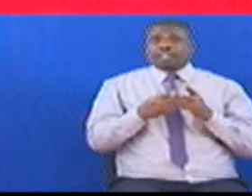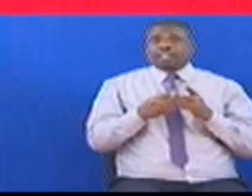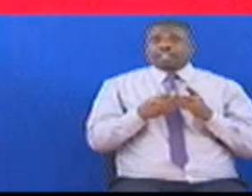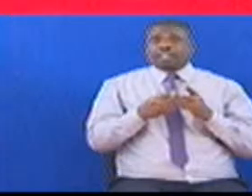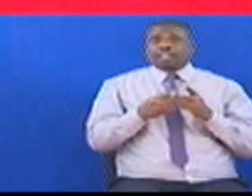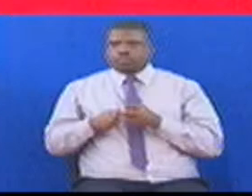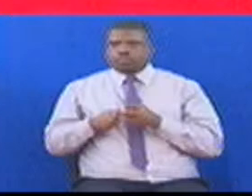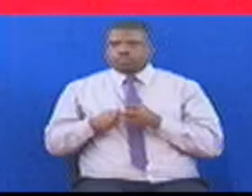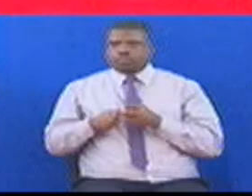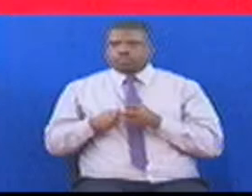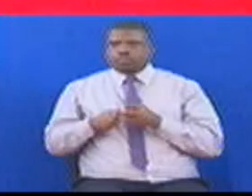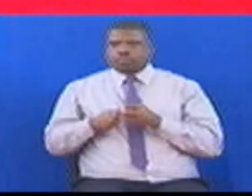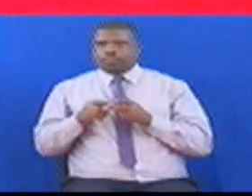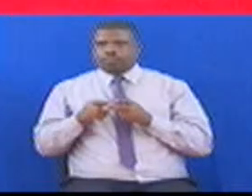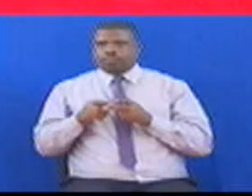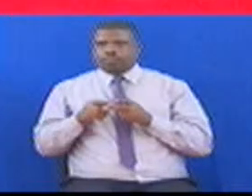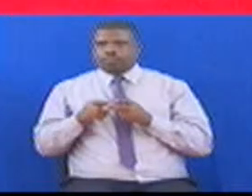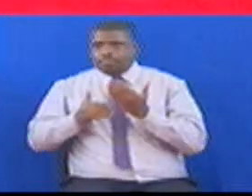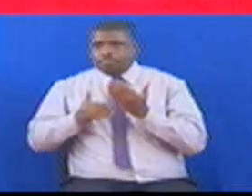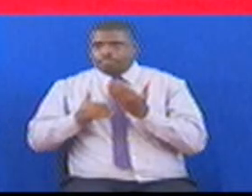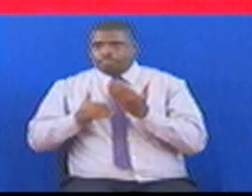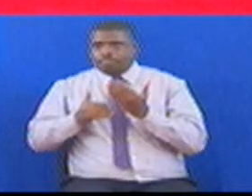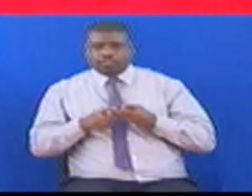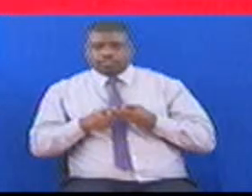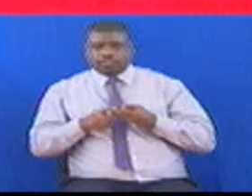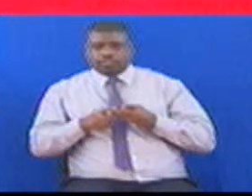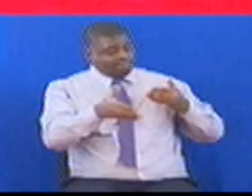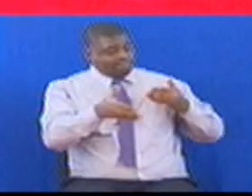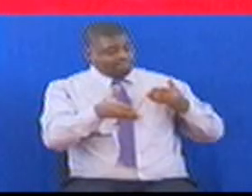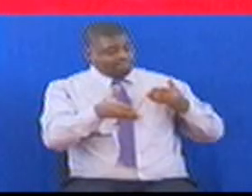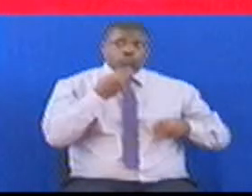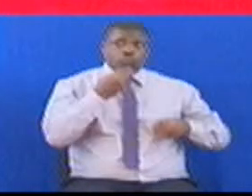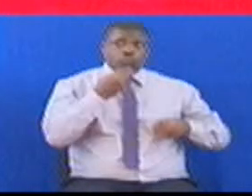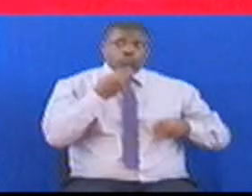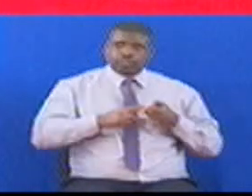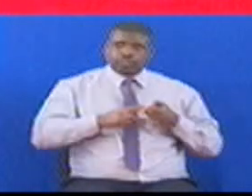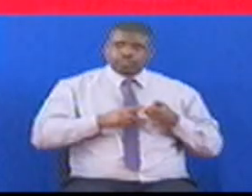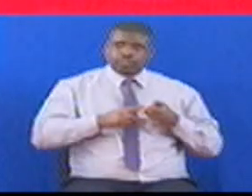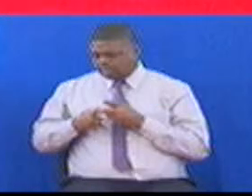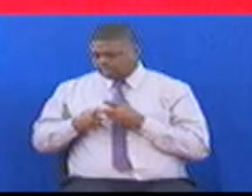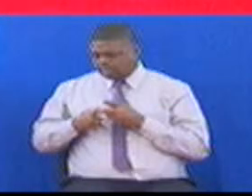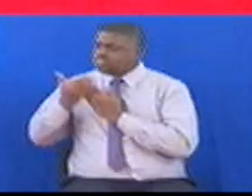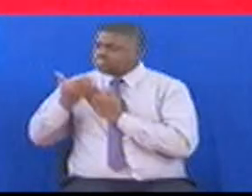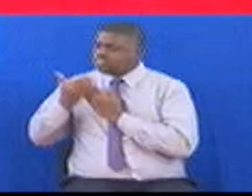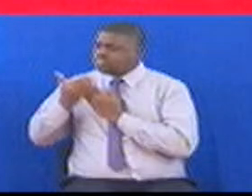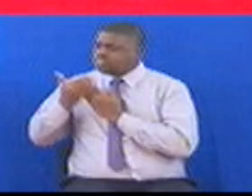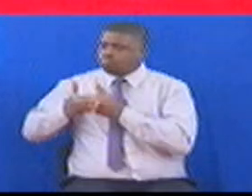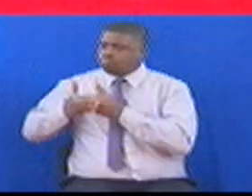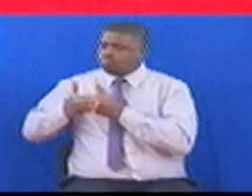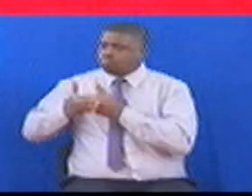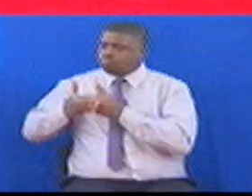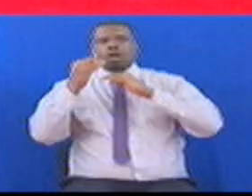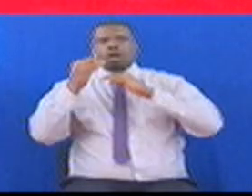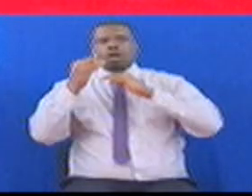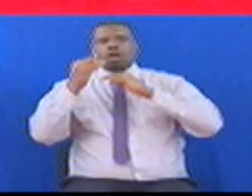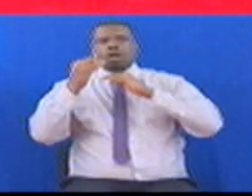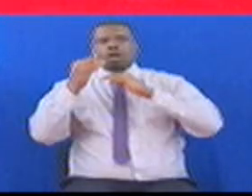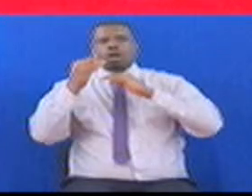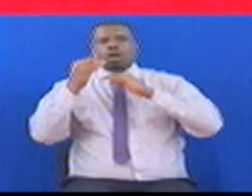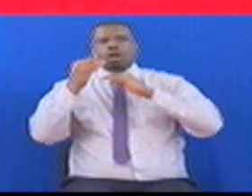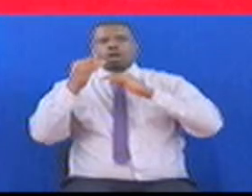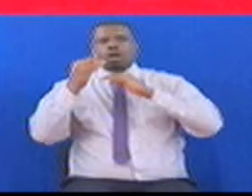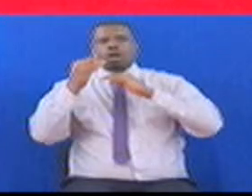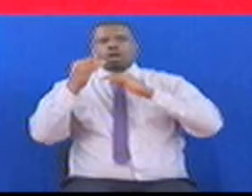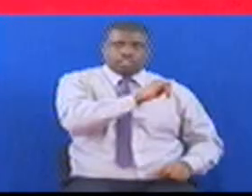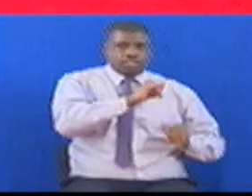ya hoteli zilifungwa na kupunguza watumishi. Lakini vile vile nchi yetu ilifunga anga yake na kuzuia ndege kutua